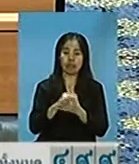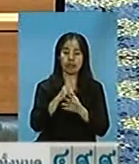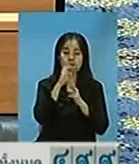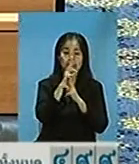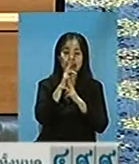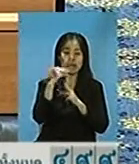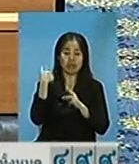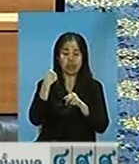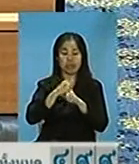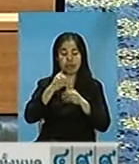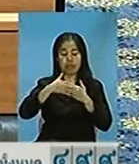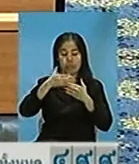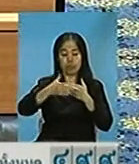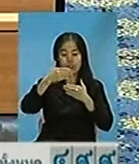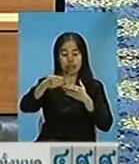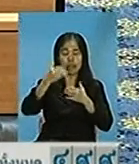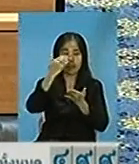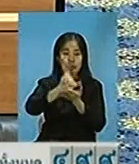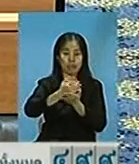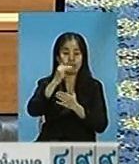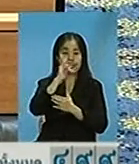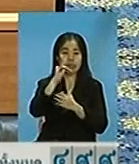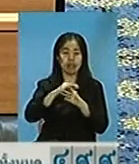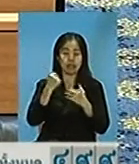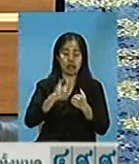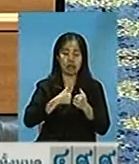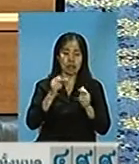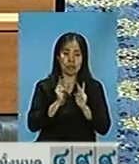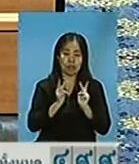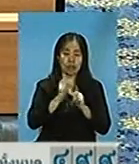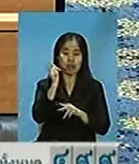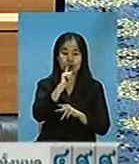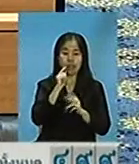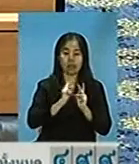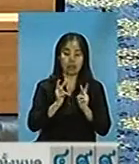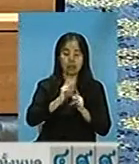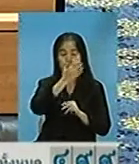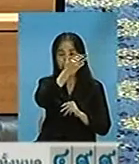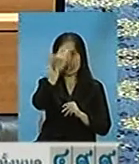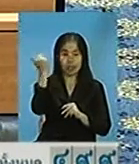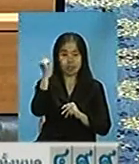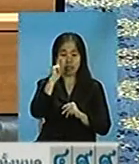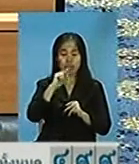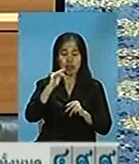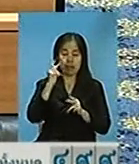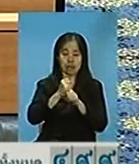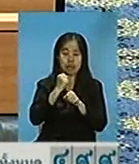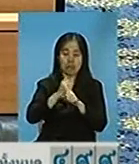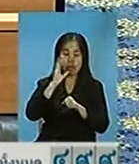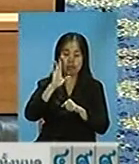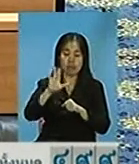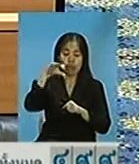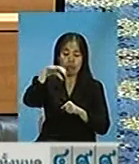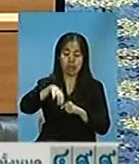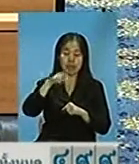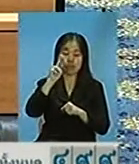อย่างไม่รู้จักจบแล้วผมกลัวที่สุดท่านประธานกลัวจะลืมภารกิจว่ากยท.เนี่ย